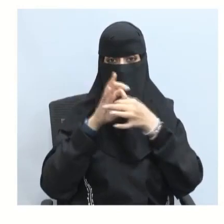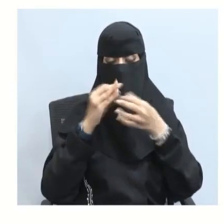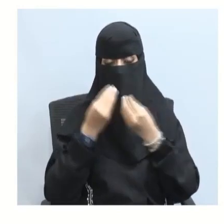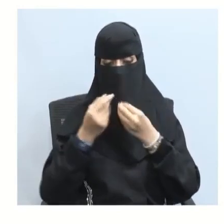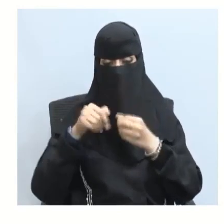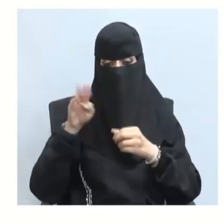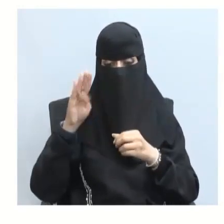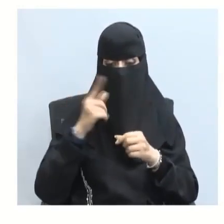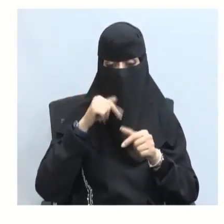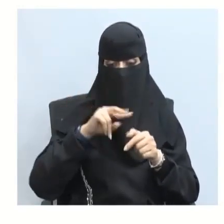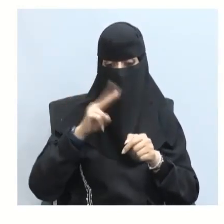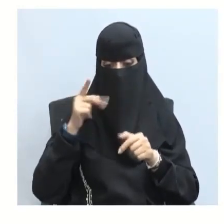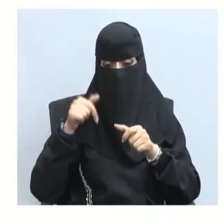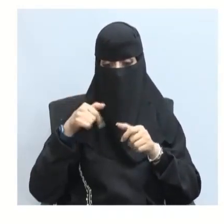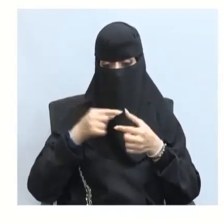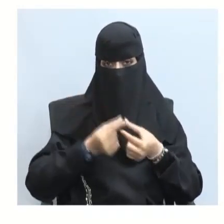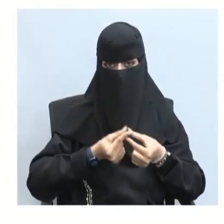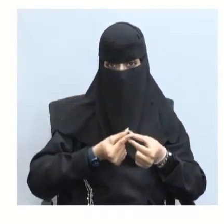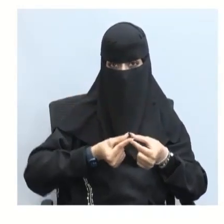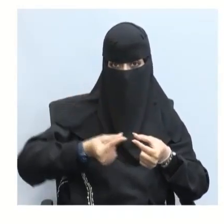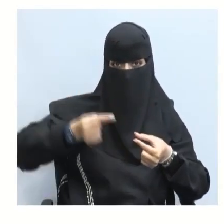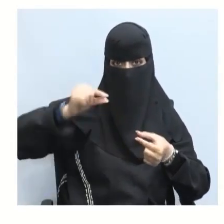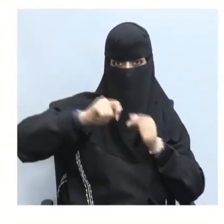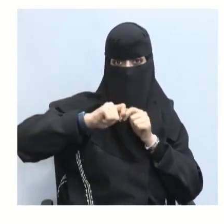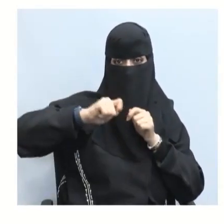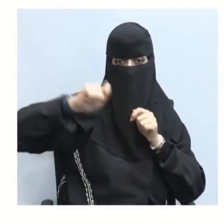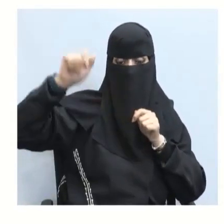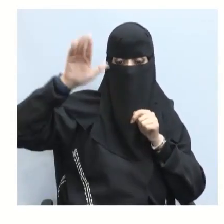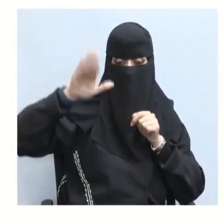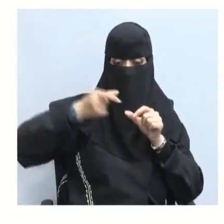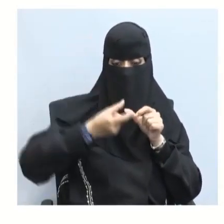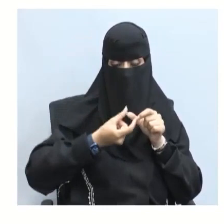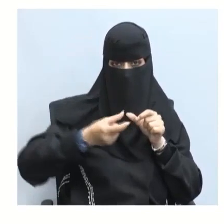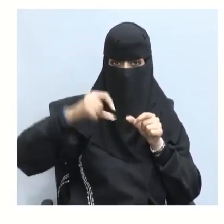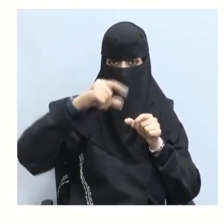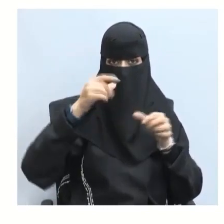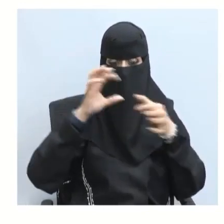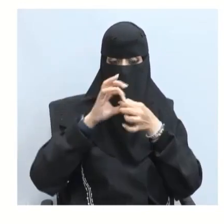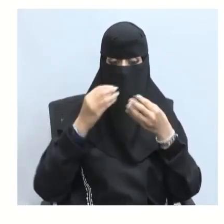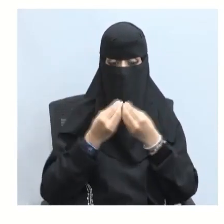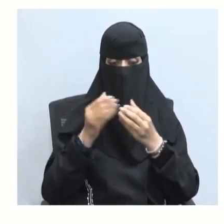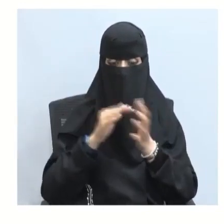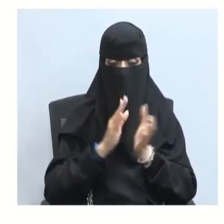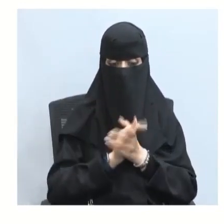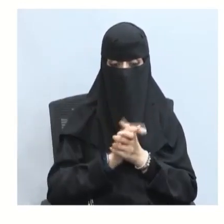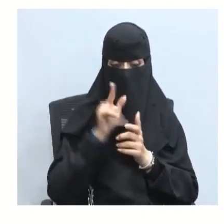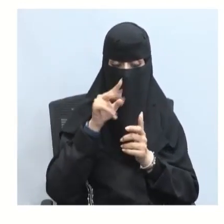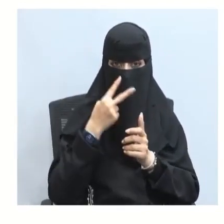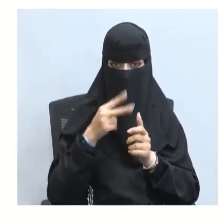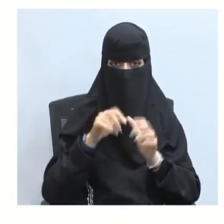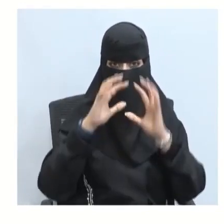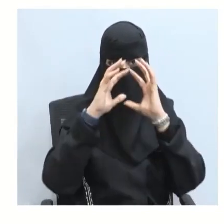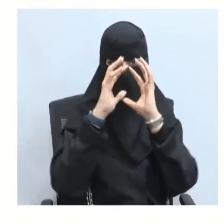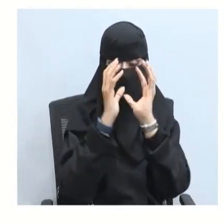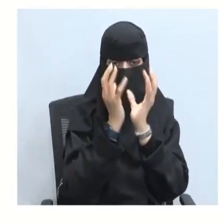الكربون وذرات اخرى ايضا تعطيني سلاسل طويله من الذرات المرتبطه معا لاحظ هنا عندما